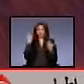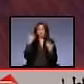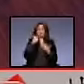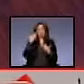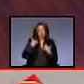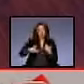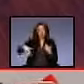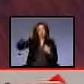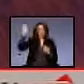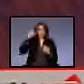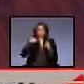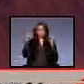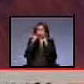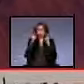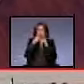كله.